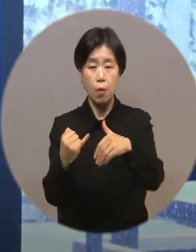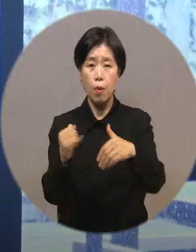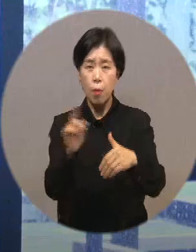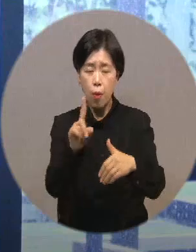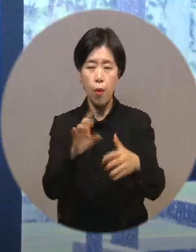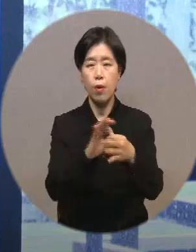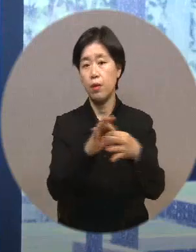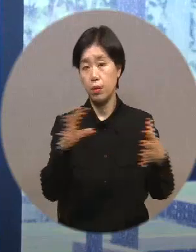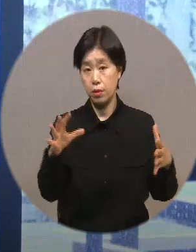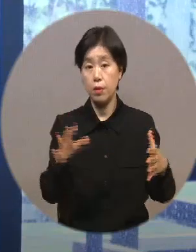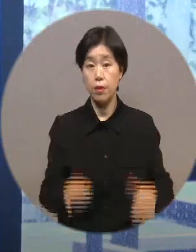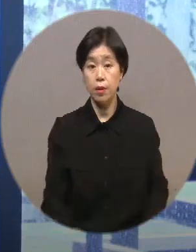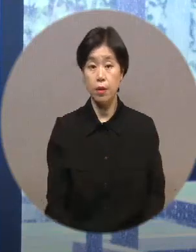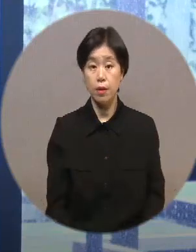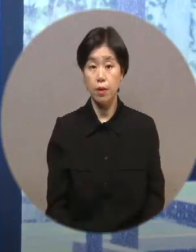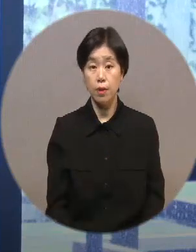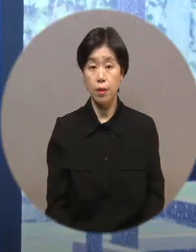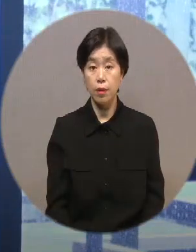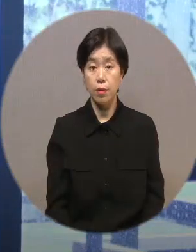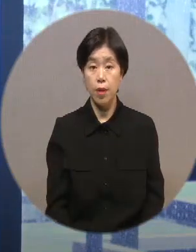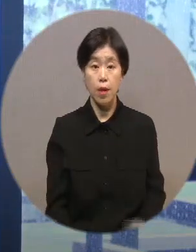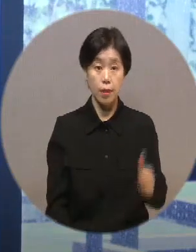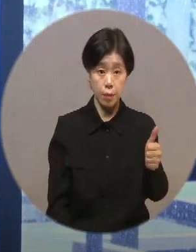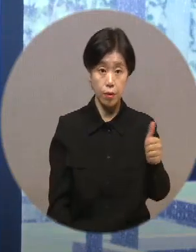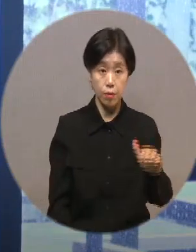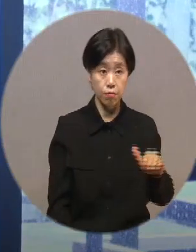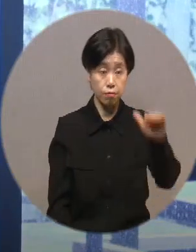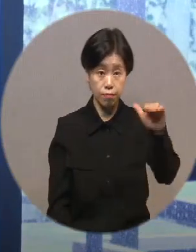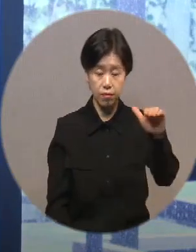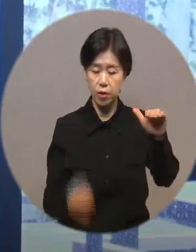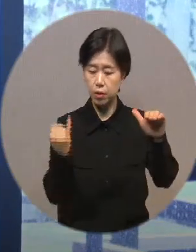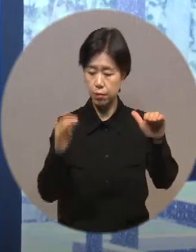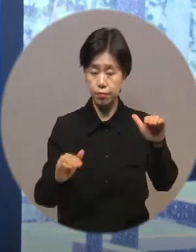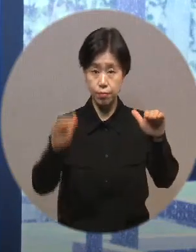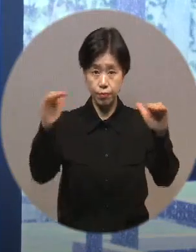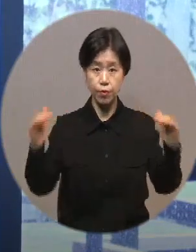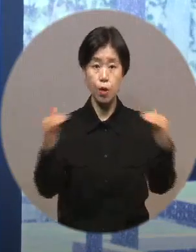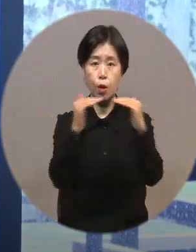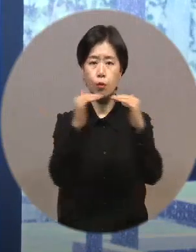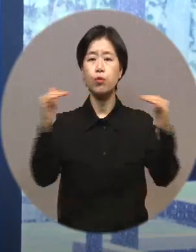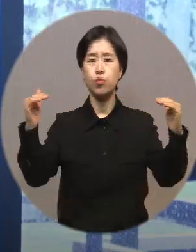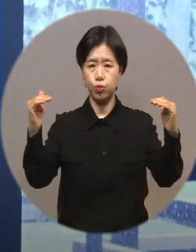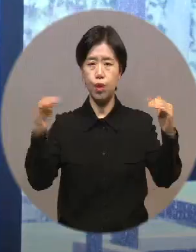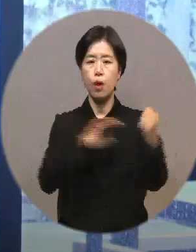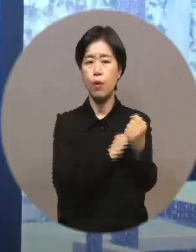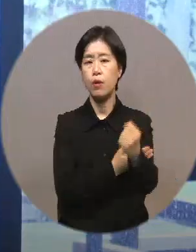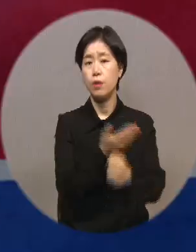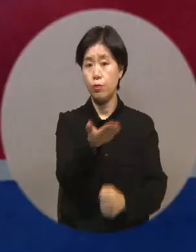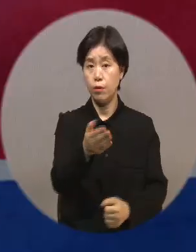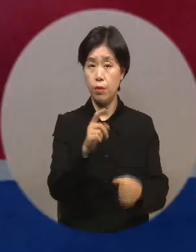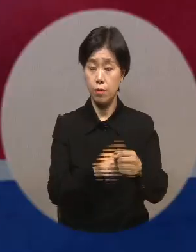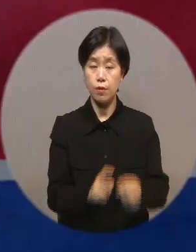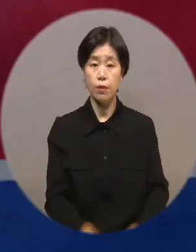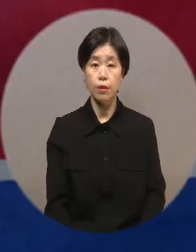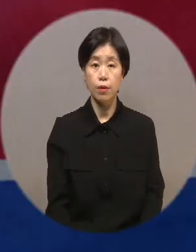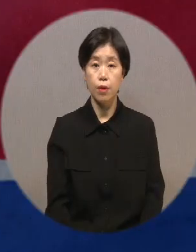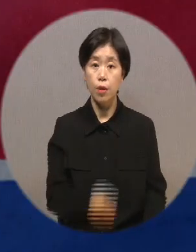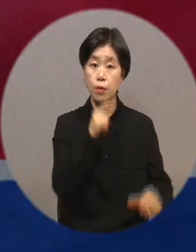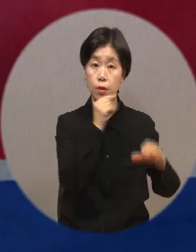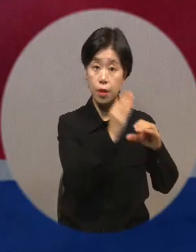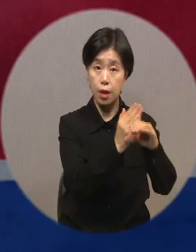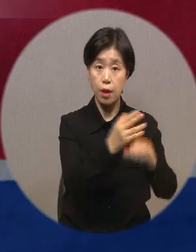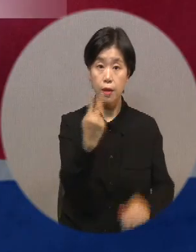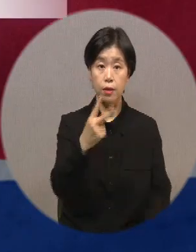있는 여성이든지 이것을 남성과 같은 그런 권리를 누리도록 하자라는 거거든요. 북한은